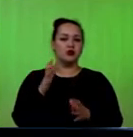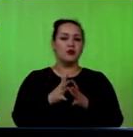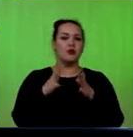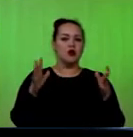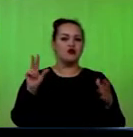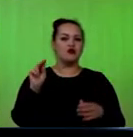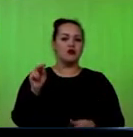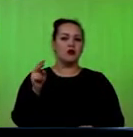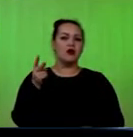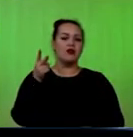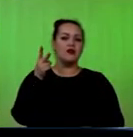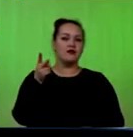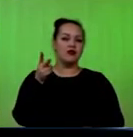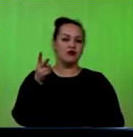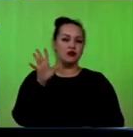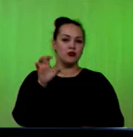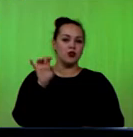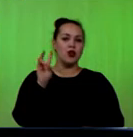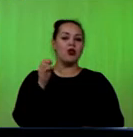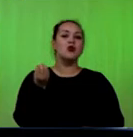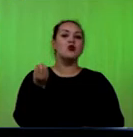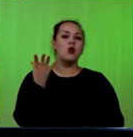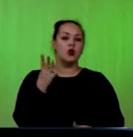числа 2500 насколько